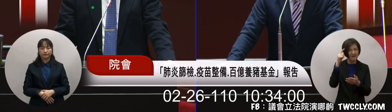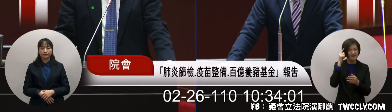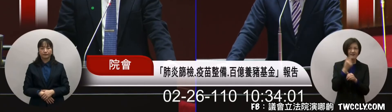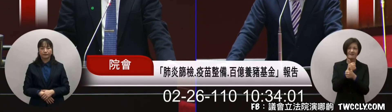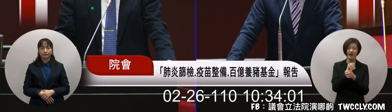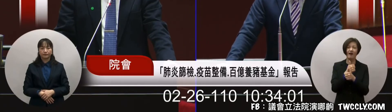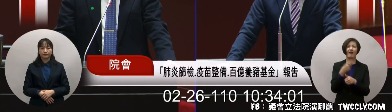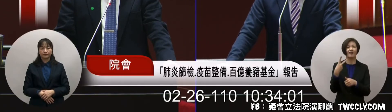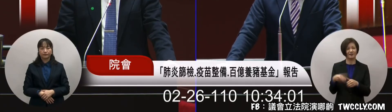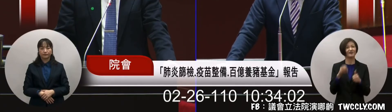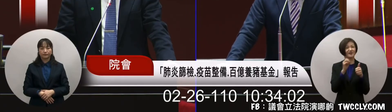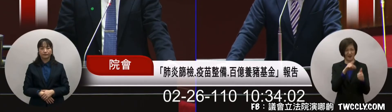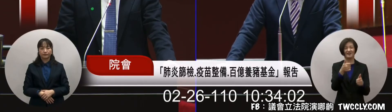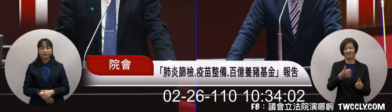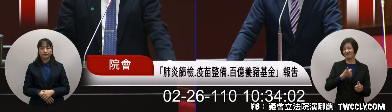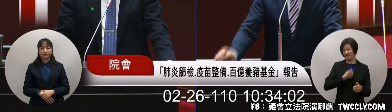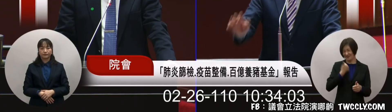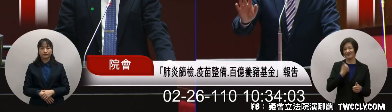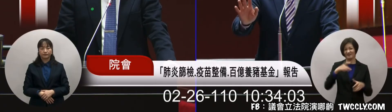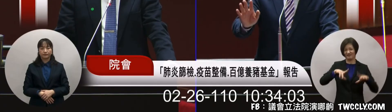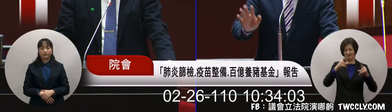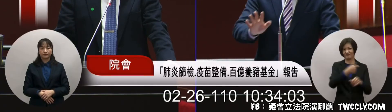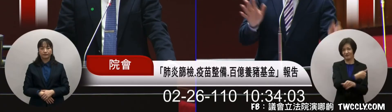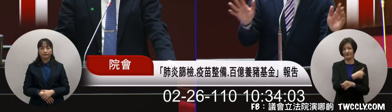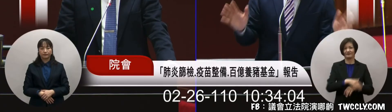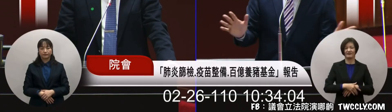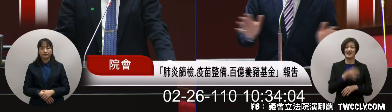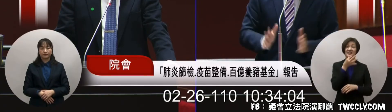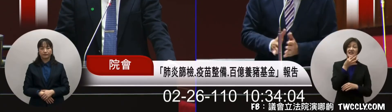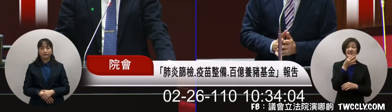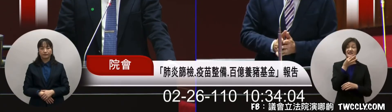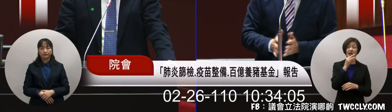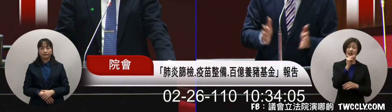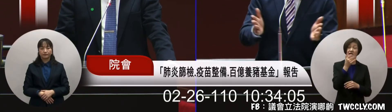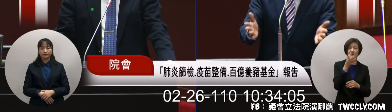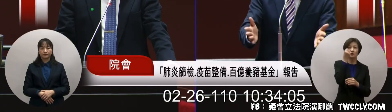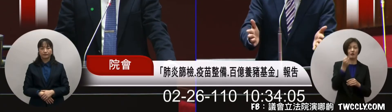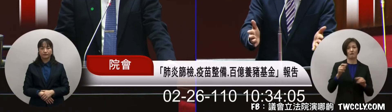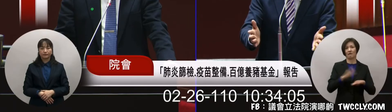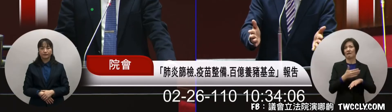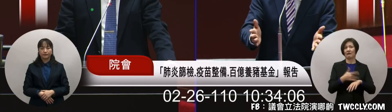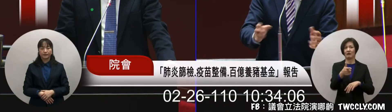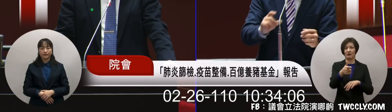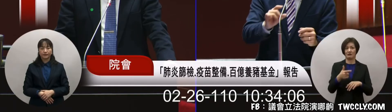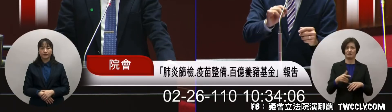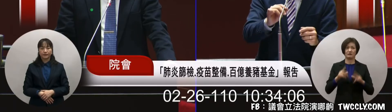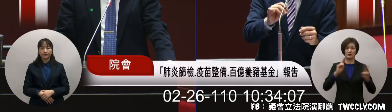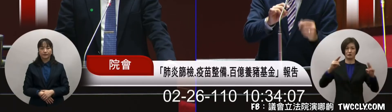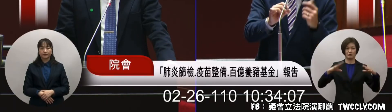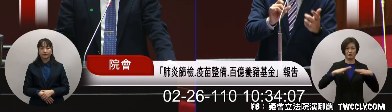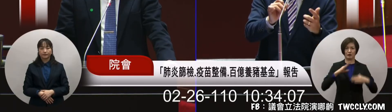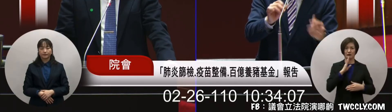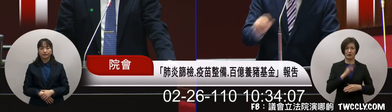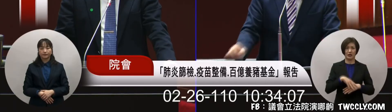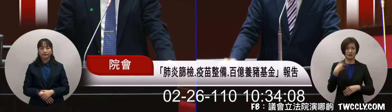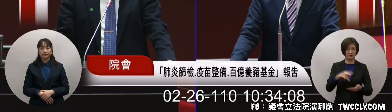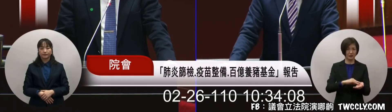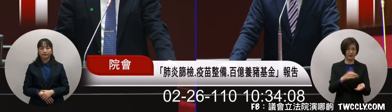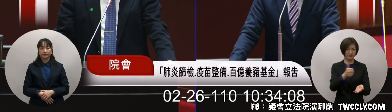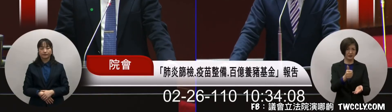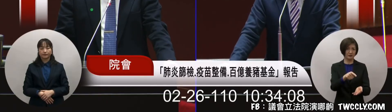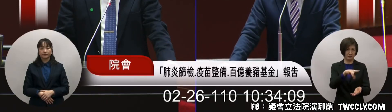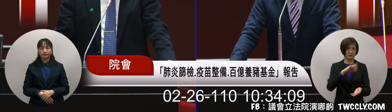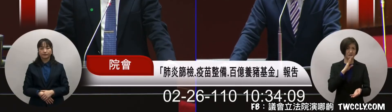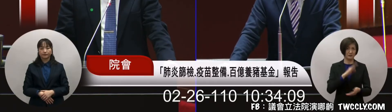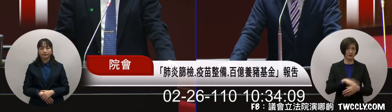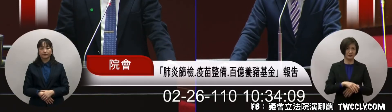的建议，其实真的可以优先施打。好，不用担心人家说会变成特权，不会，因为你是疫情的指挥官，然后本身也是医师，然后其实也